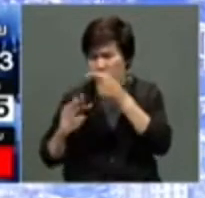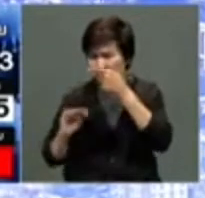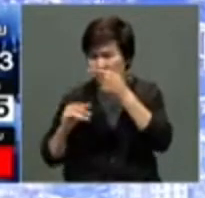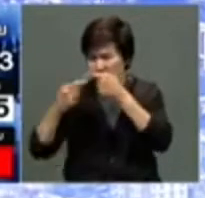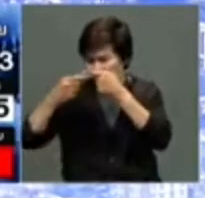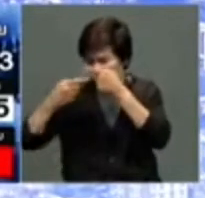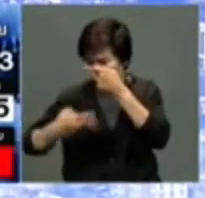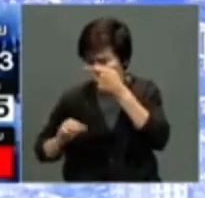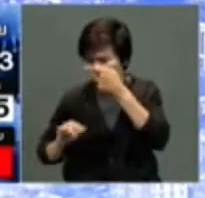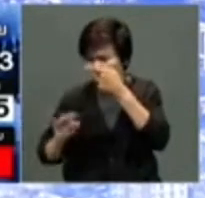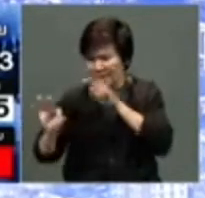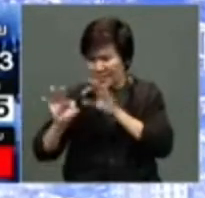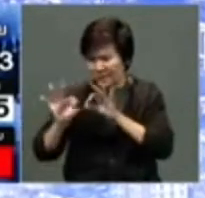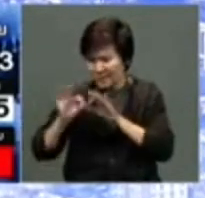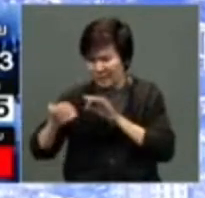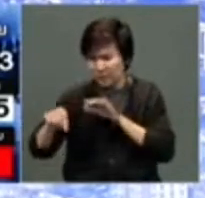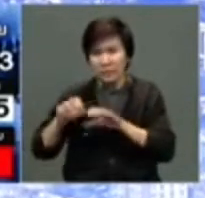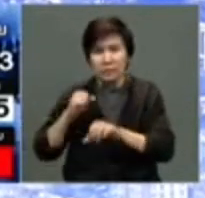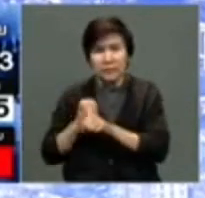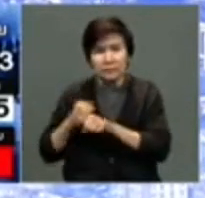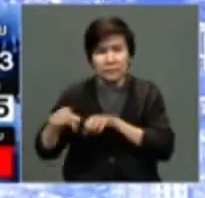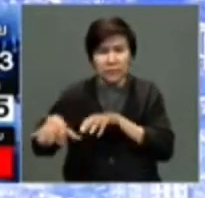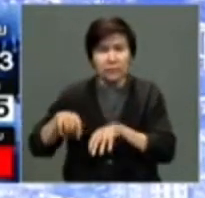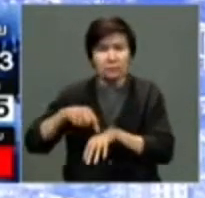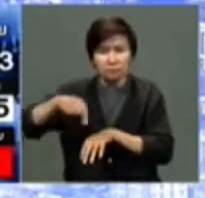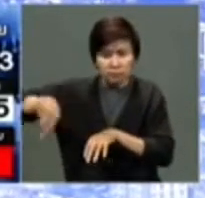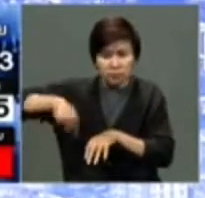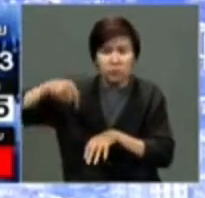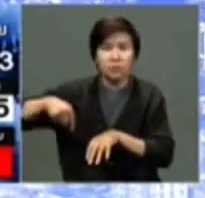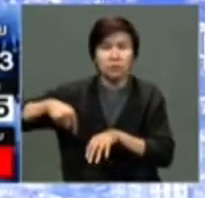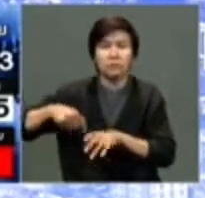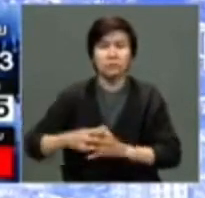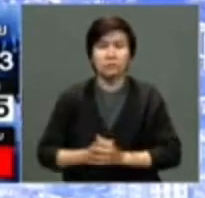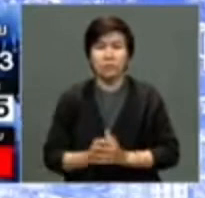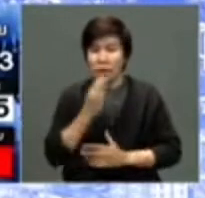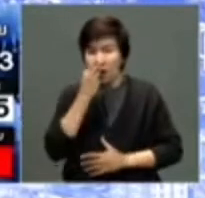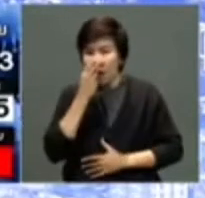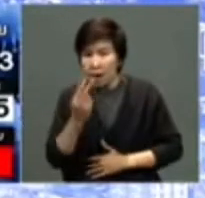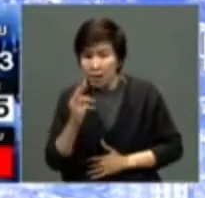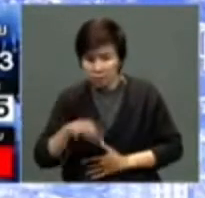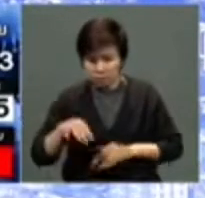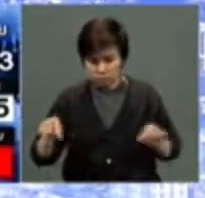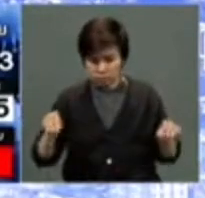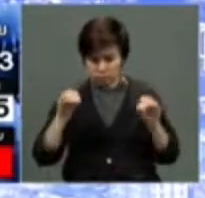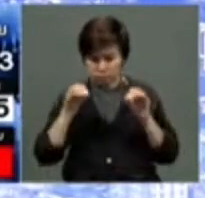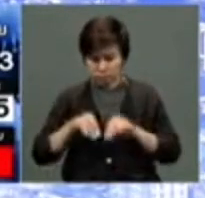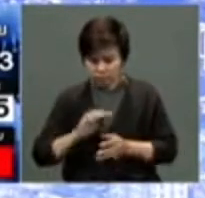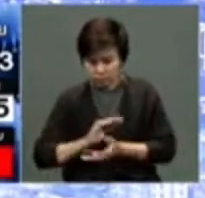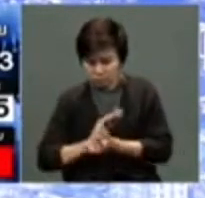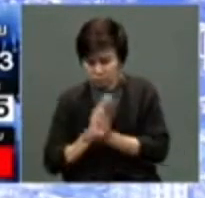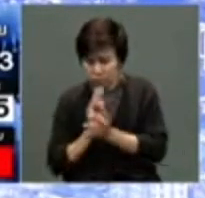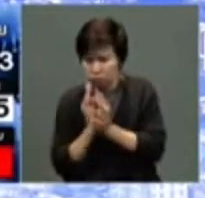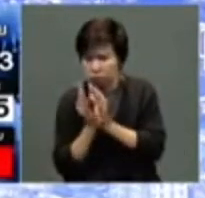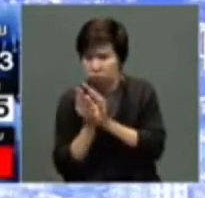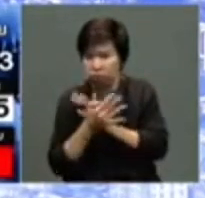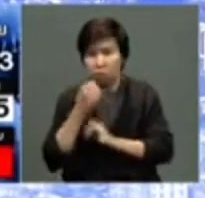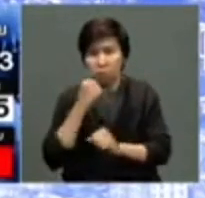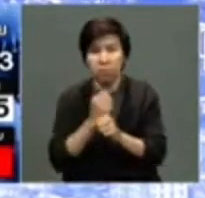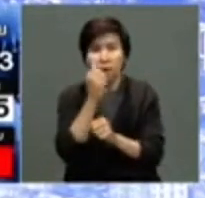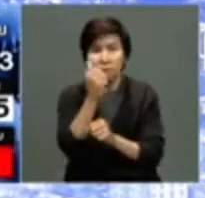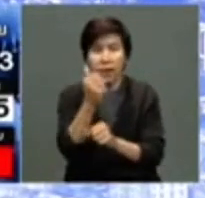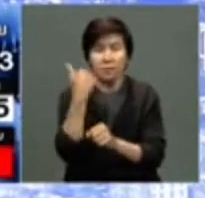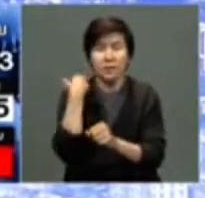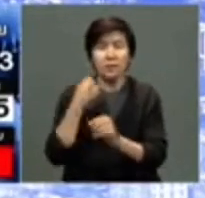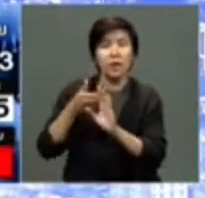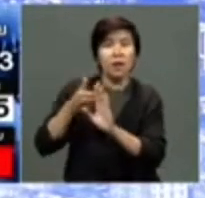องนายกวิษณุเครืองามท่านได้กล่าวไว้แล้วทำให้เห็นการบูรณาการกันตอนนั้นถ้าท่านจำได้นะครับช่วง